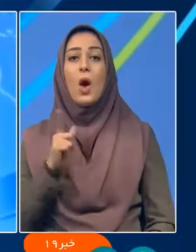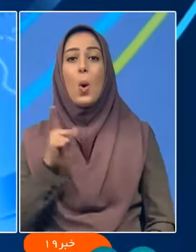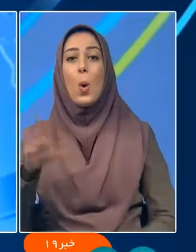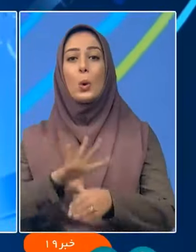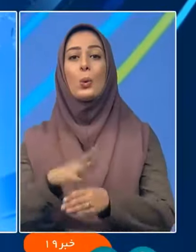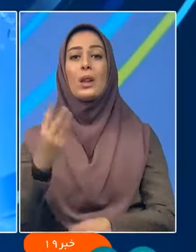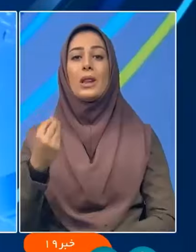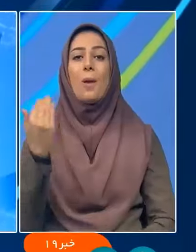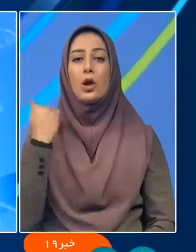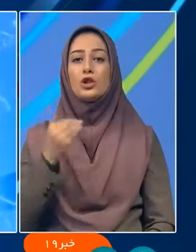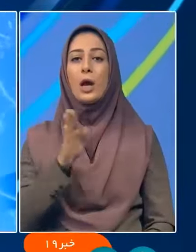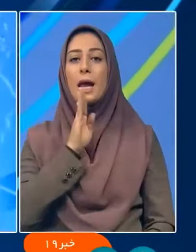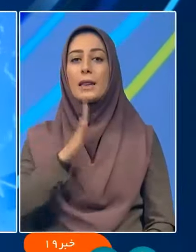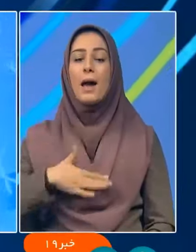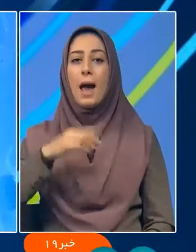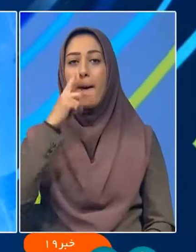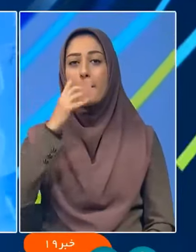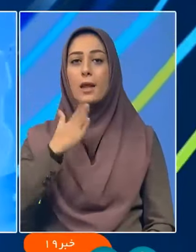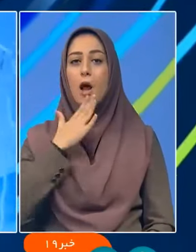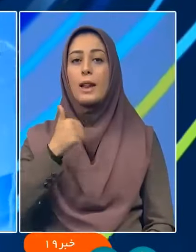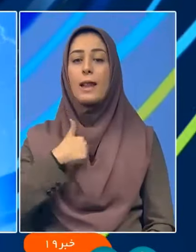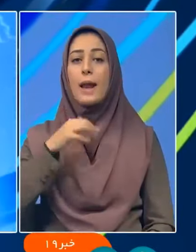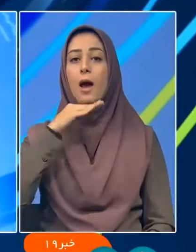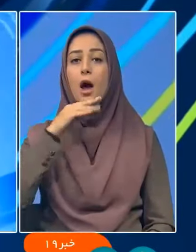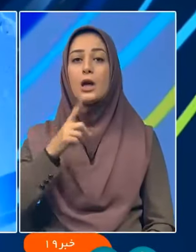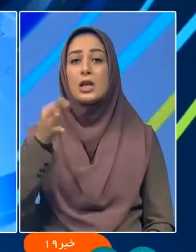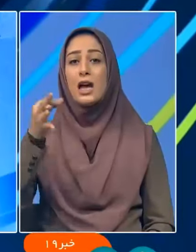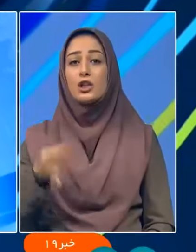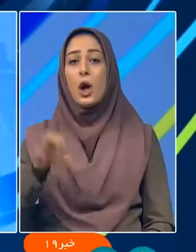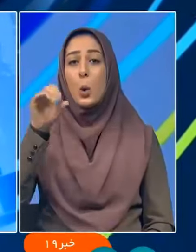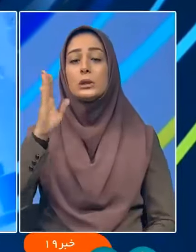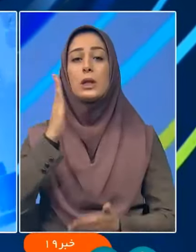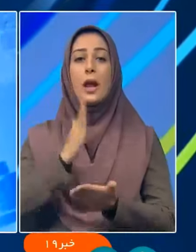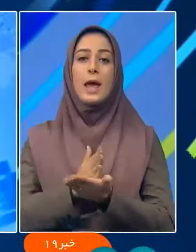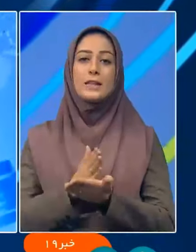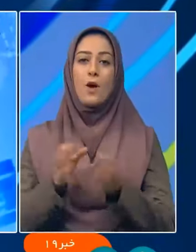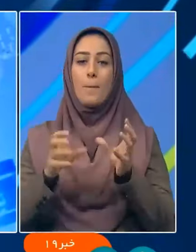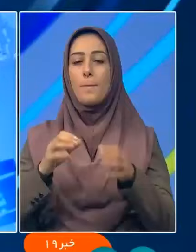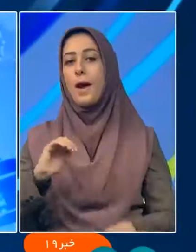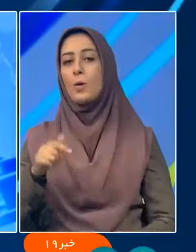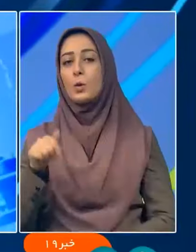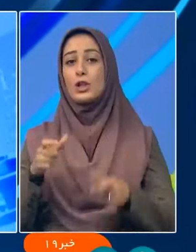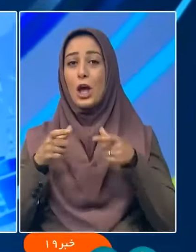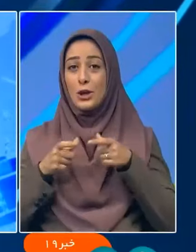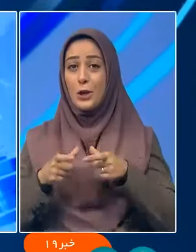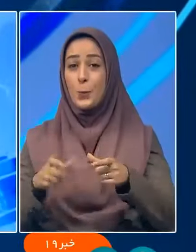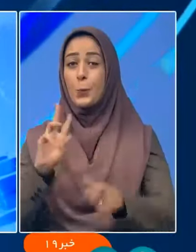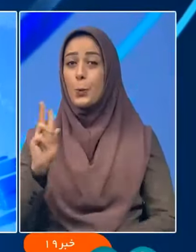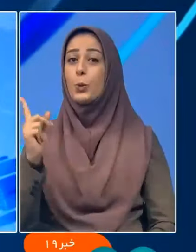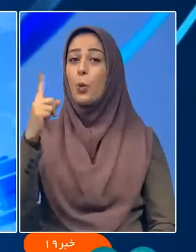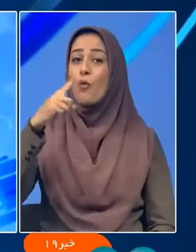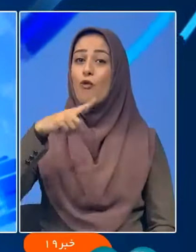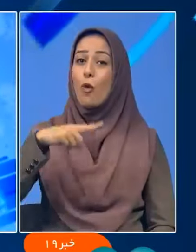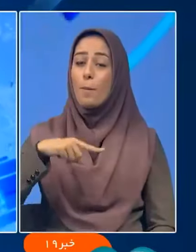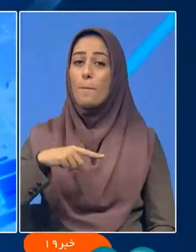اردوی درمانی شهید همدانیان در خانسار از شهرستان‌های استان اصفهان. این گروه جهادی دومین بار است